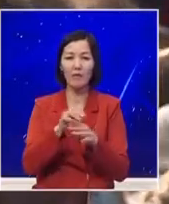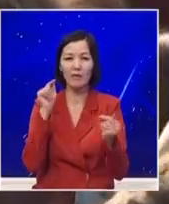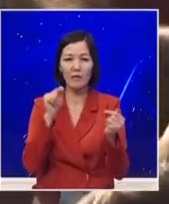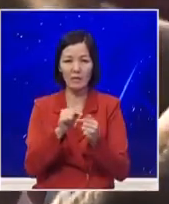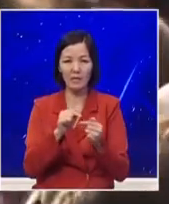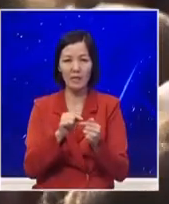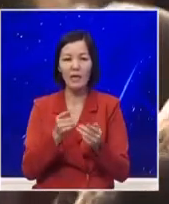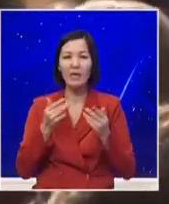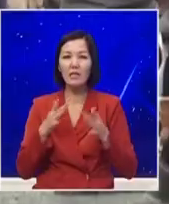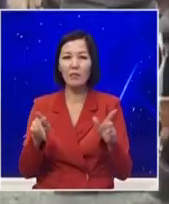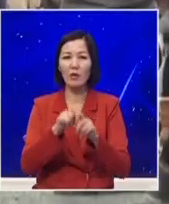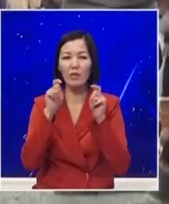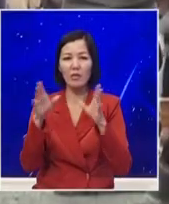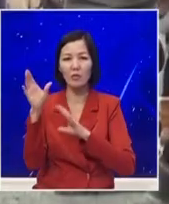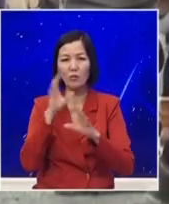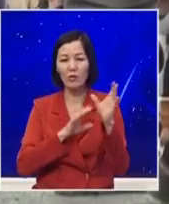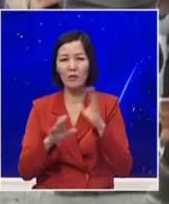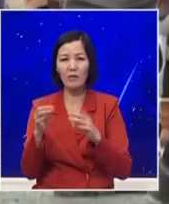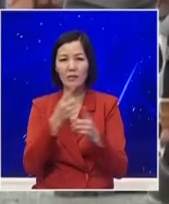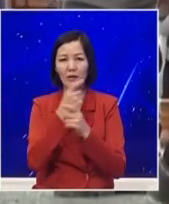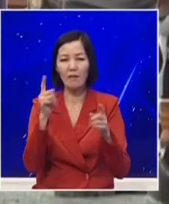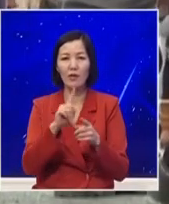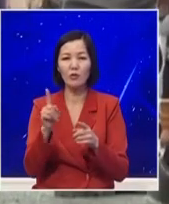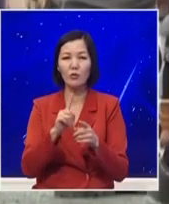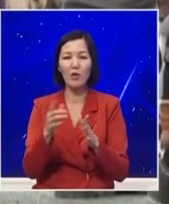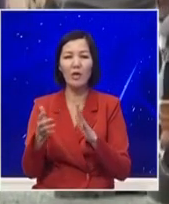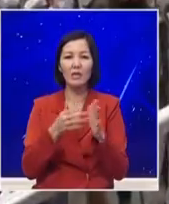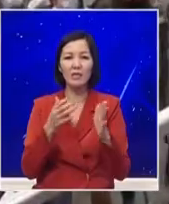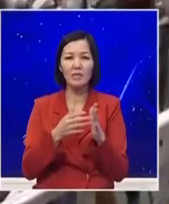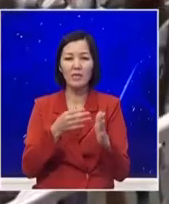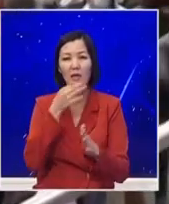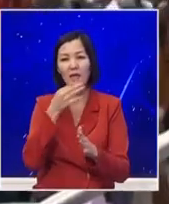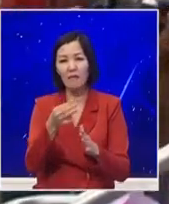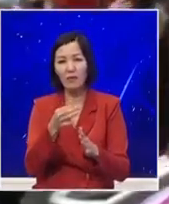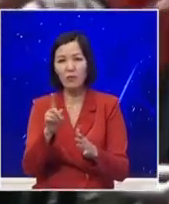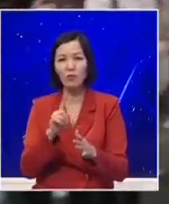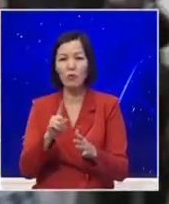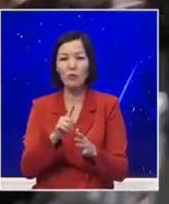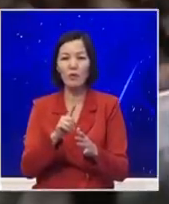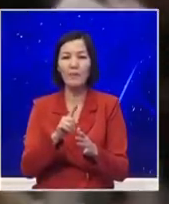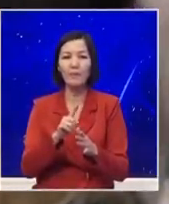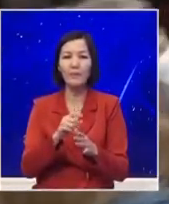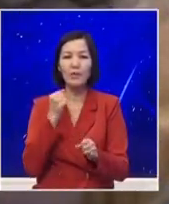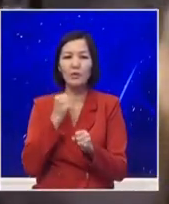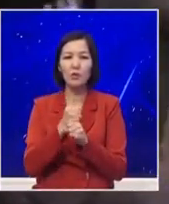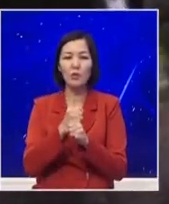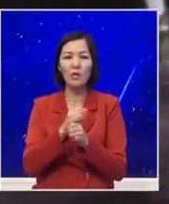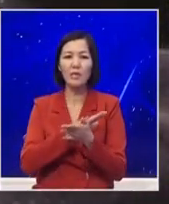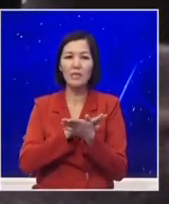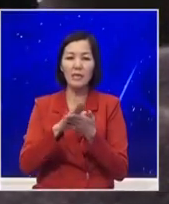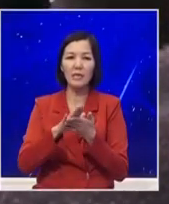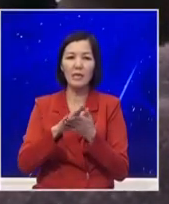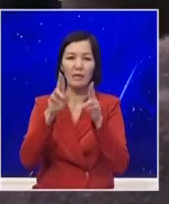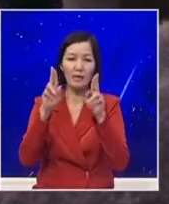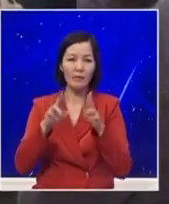протеста, требуя открыть университеты и заявляя, что они достаточно ответственны, чтобы соблюдать строгие